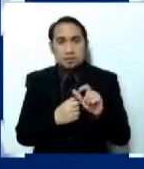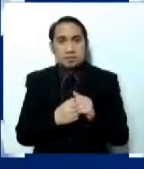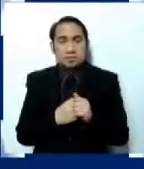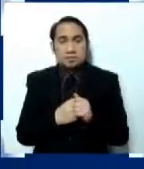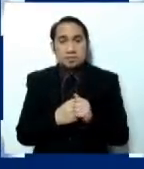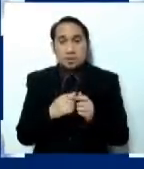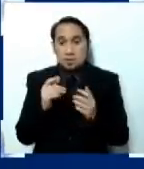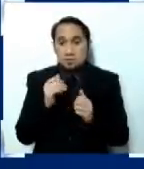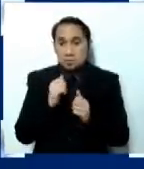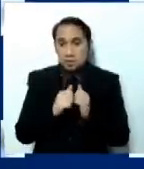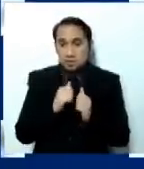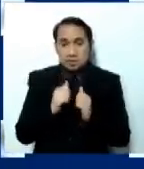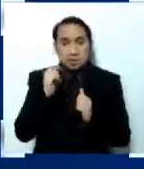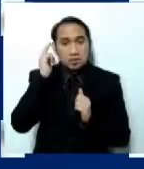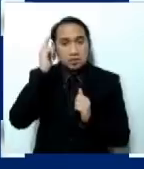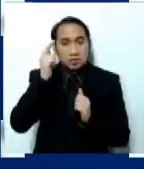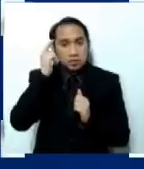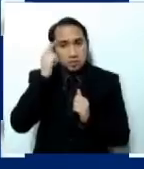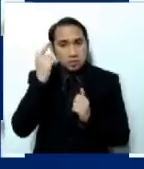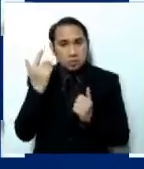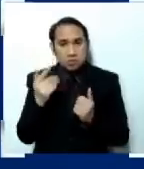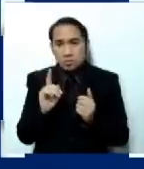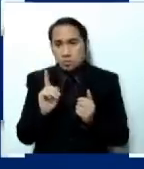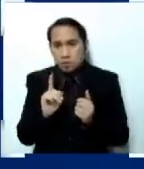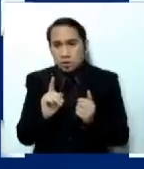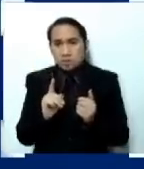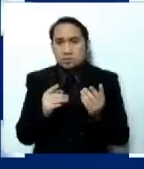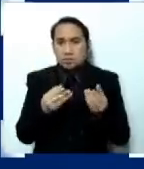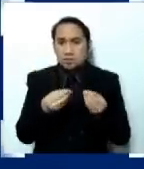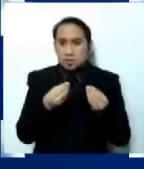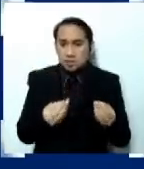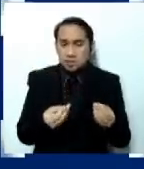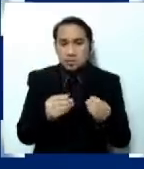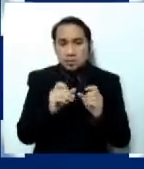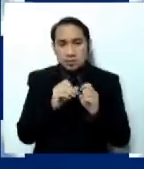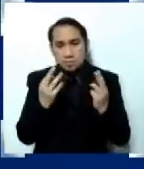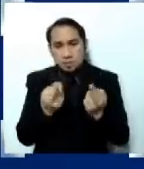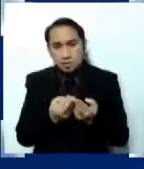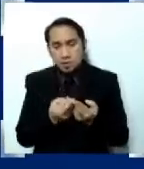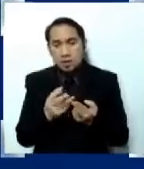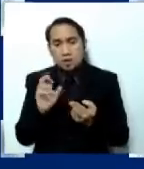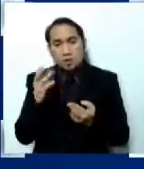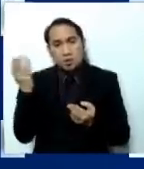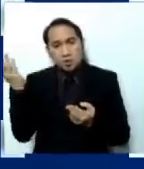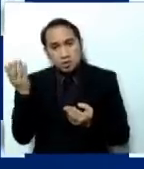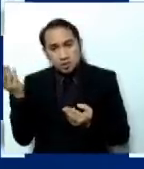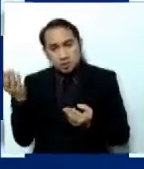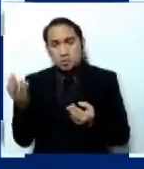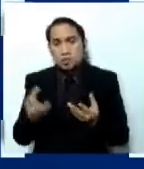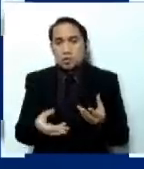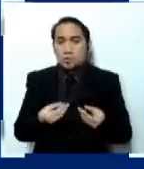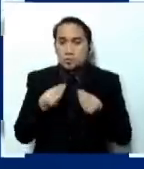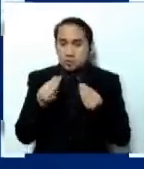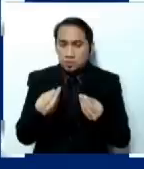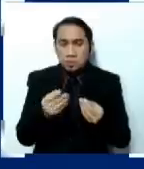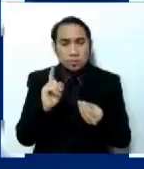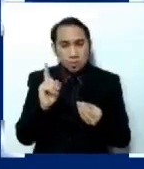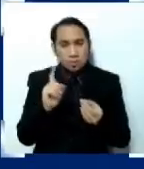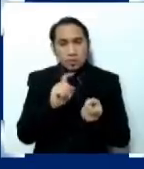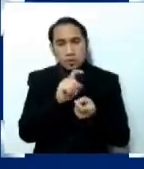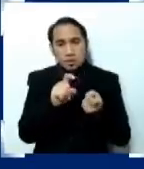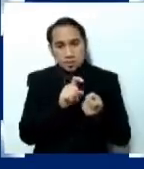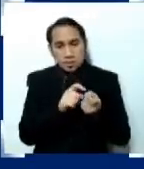government hold seminars, lectures, or whatever initiatives to